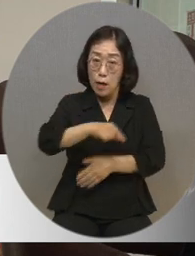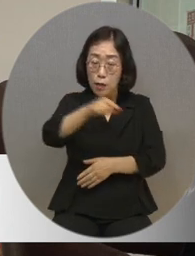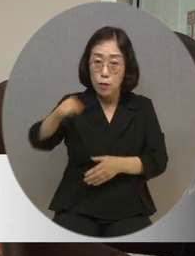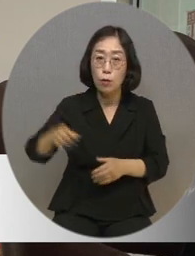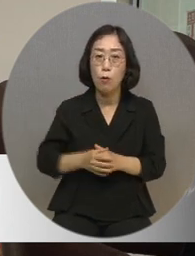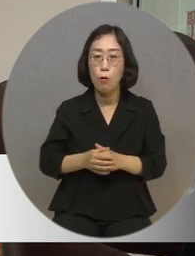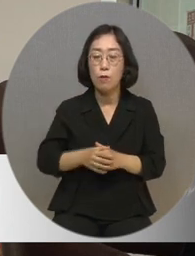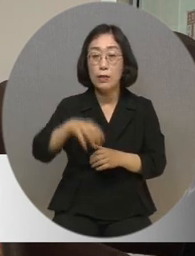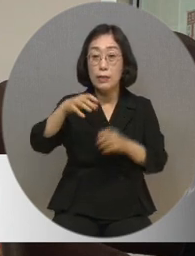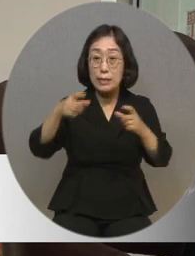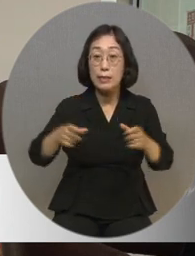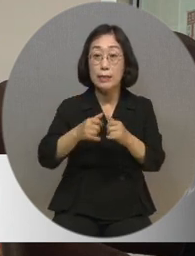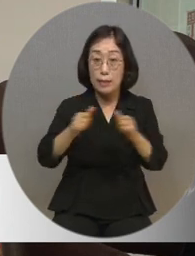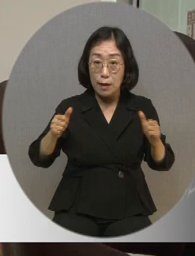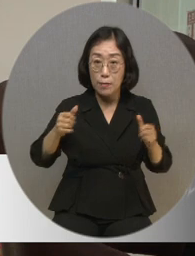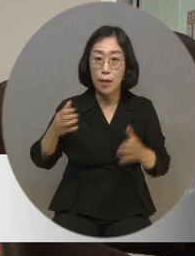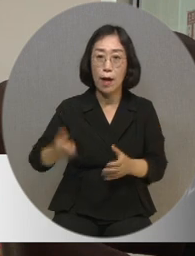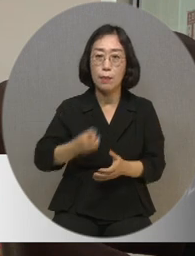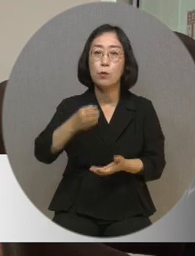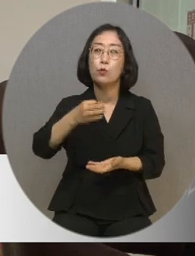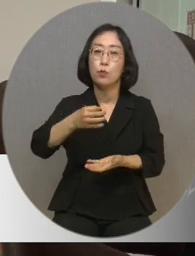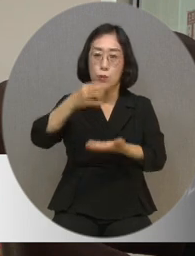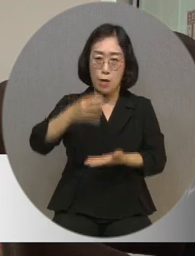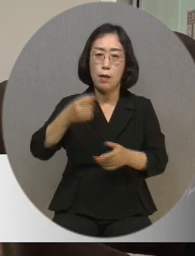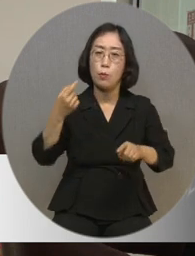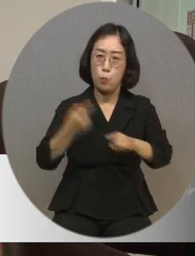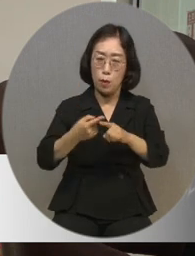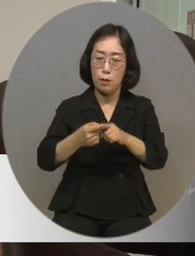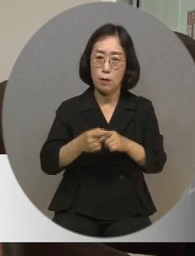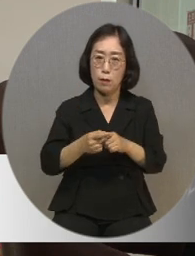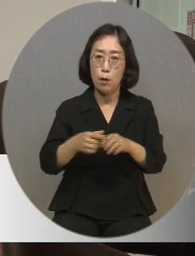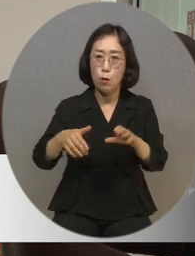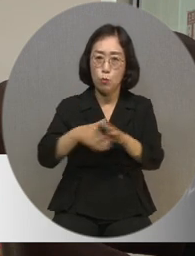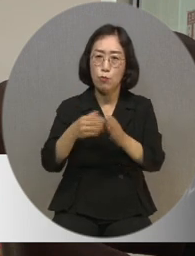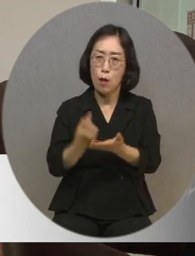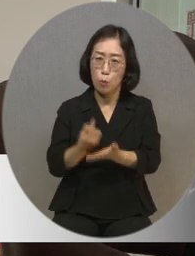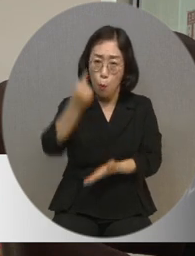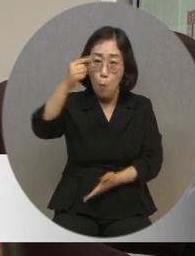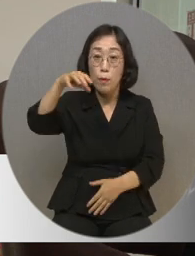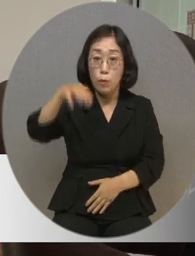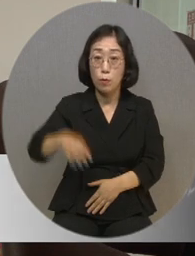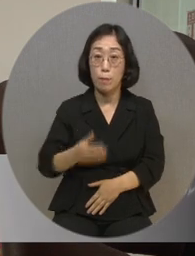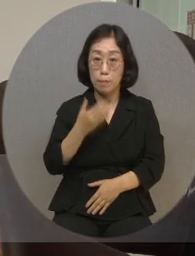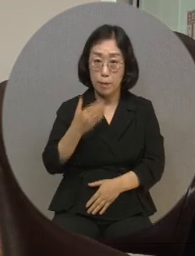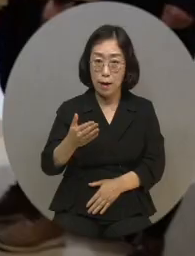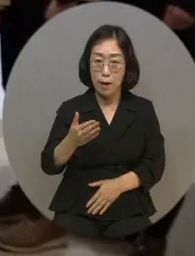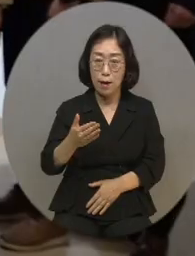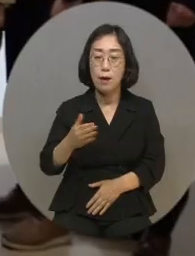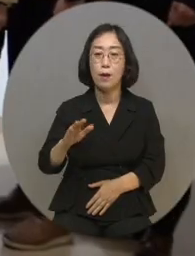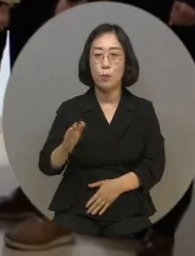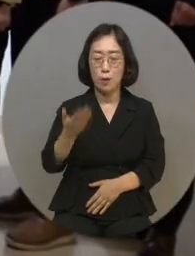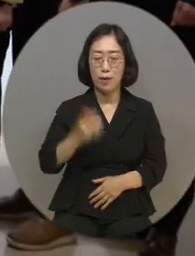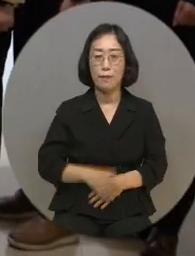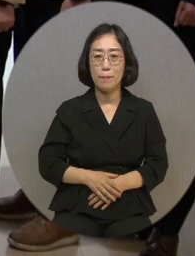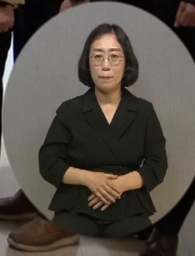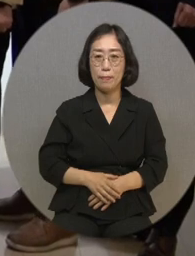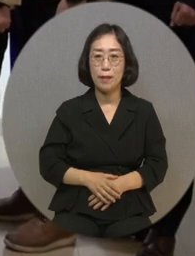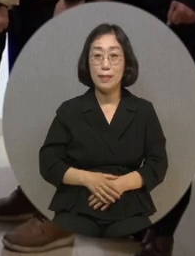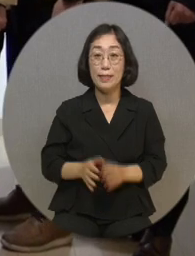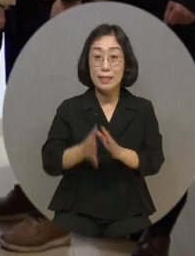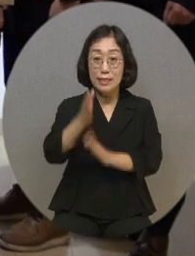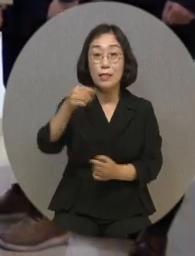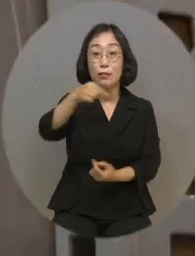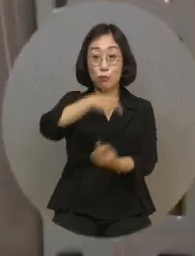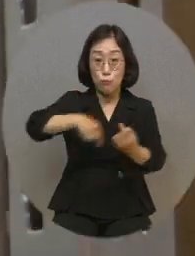공공재로 또 영속되어 의정부 시의 문화적 가치를 높이는 계기가 될 것이라 생각합니다. 의정부